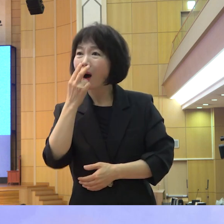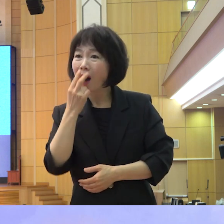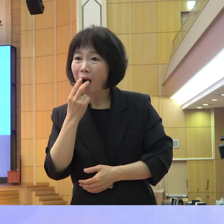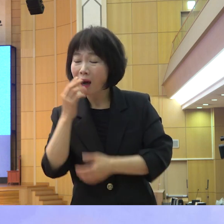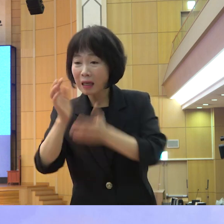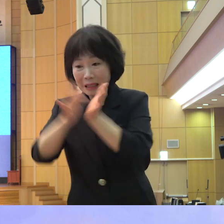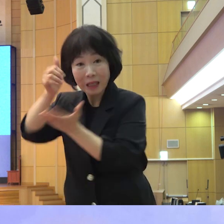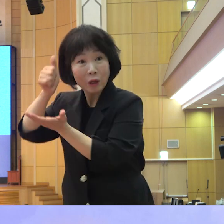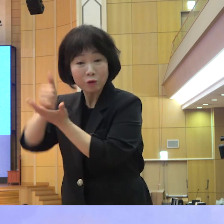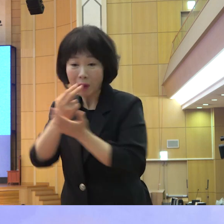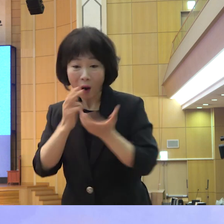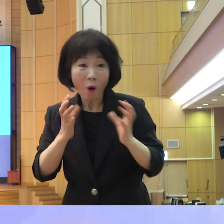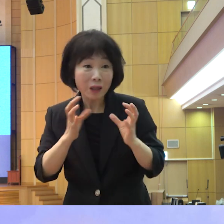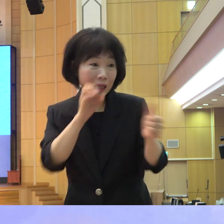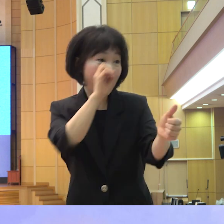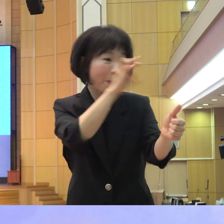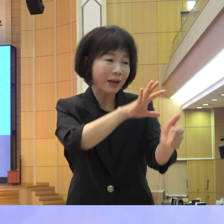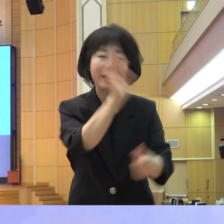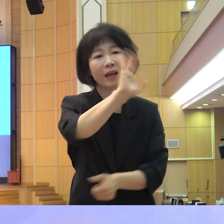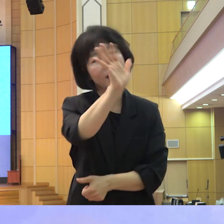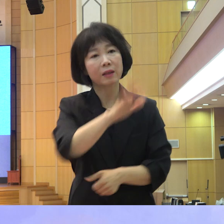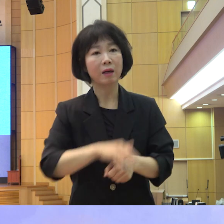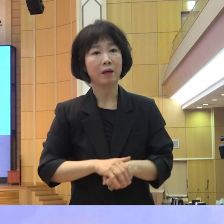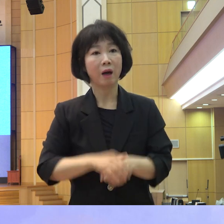어린아이들에게 하신 말씀이 아니에요. 사실은